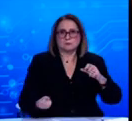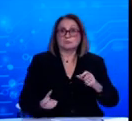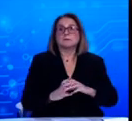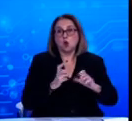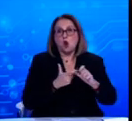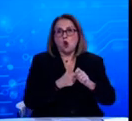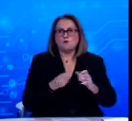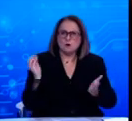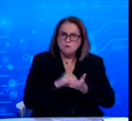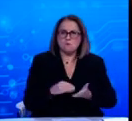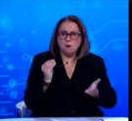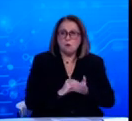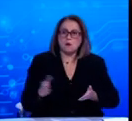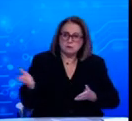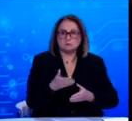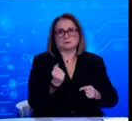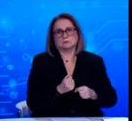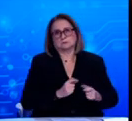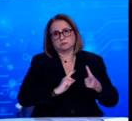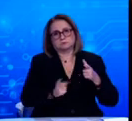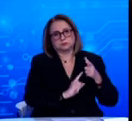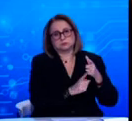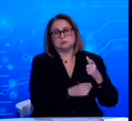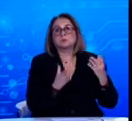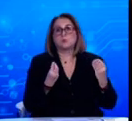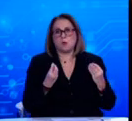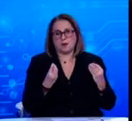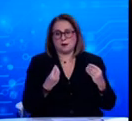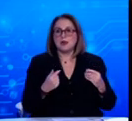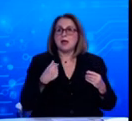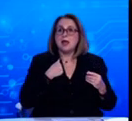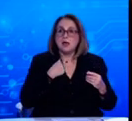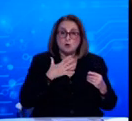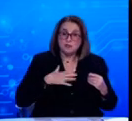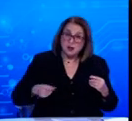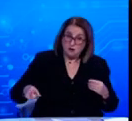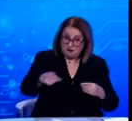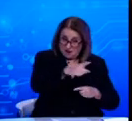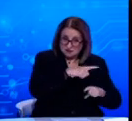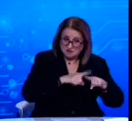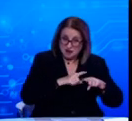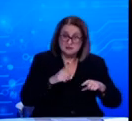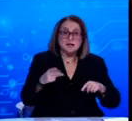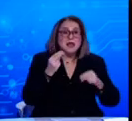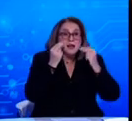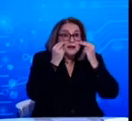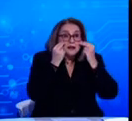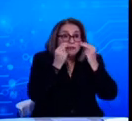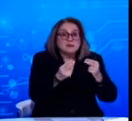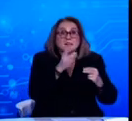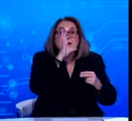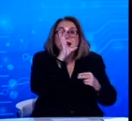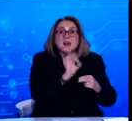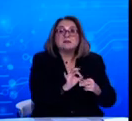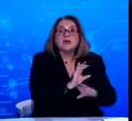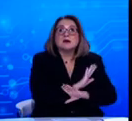Συμπολίτες μου, σας ζητώ να δούμε κατάματα την αλήθεια. Η διαχείριση της πανδημίας δεν είναι ένα εκρεμές που κινείται